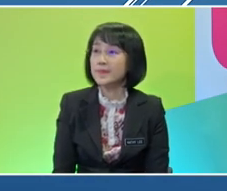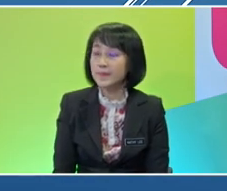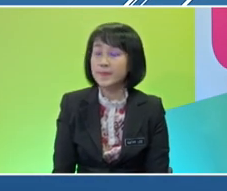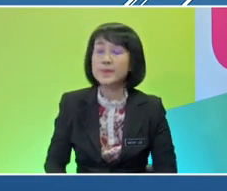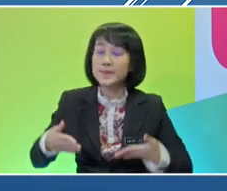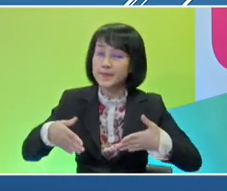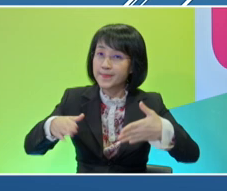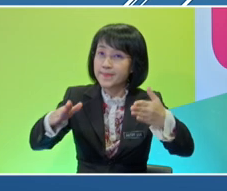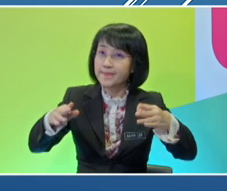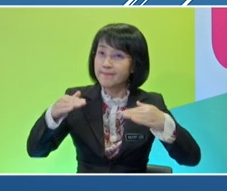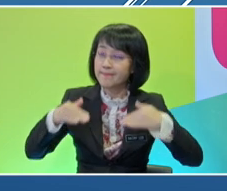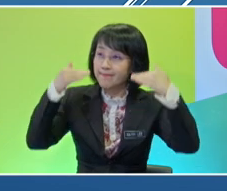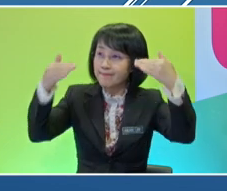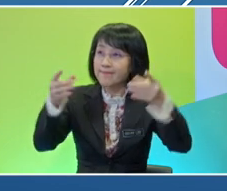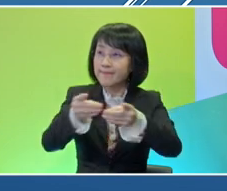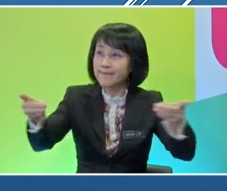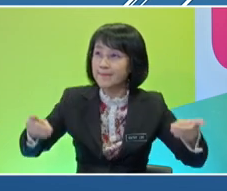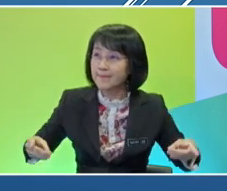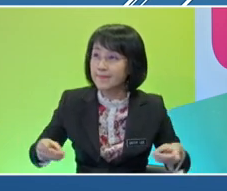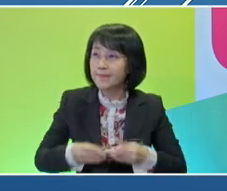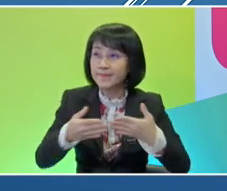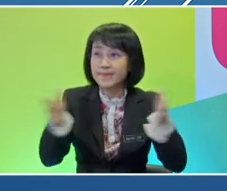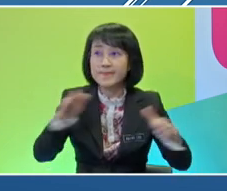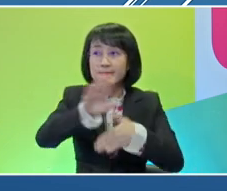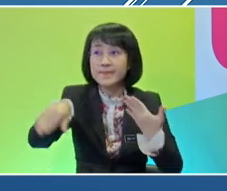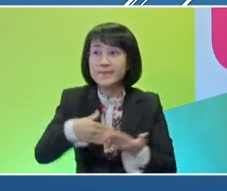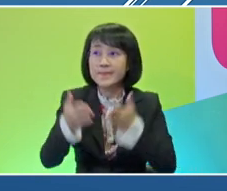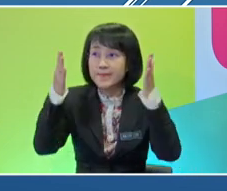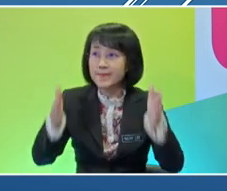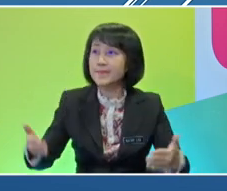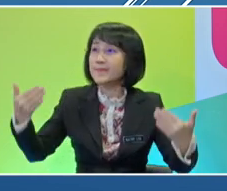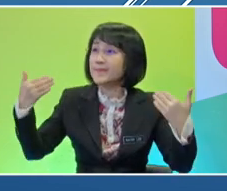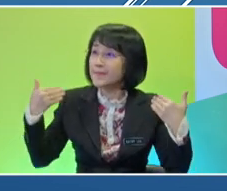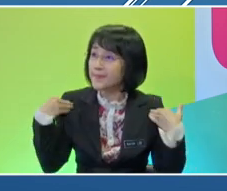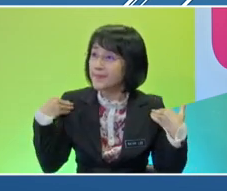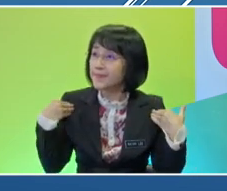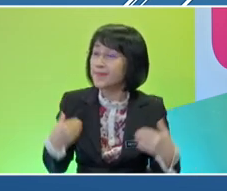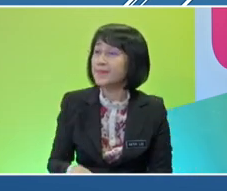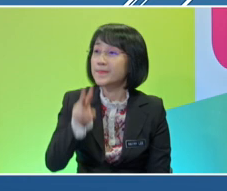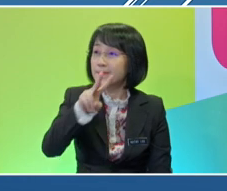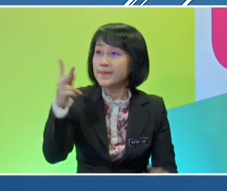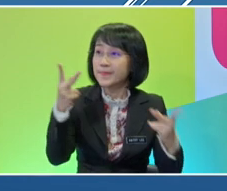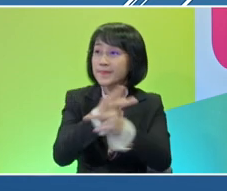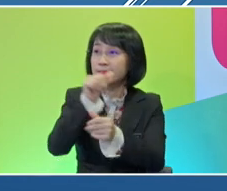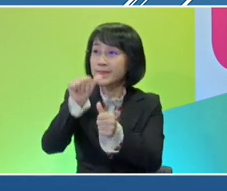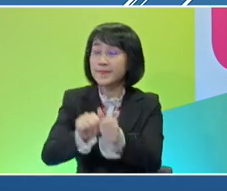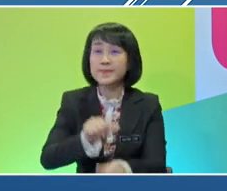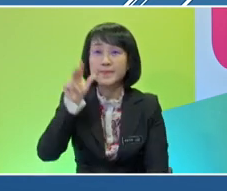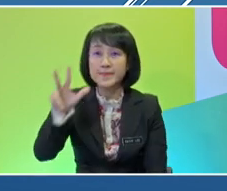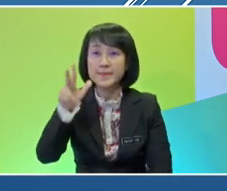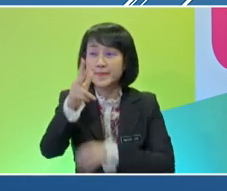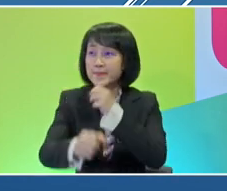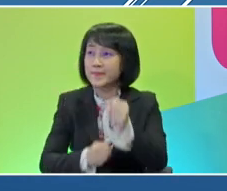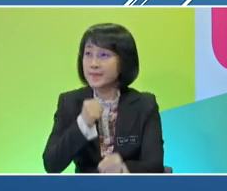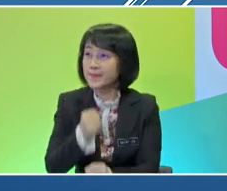daerah terbuka kepada semua orang dan diadakan dua kali setiap 3 tahun